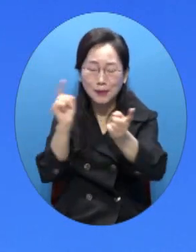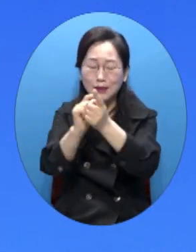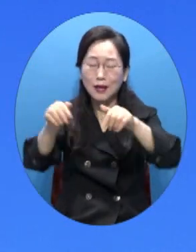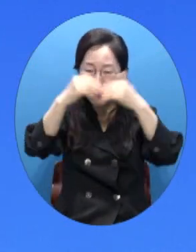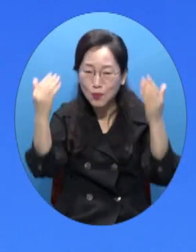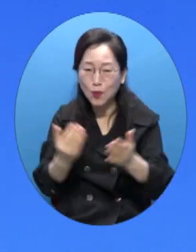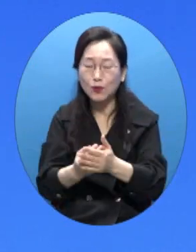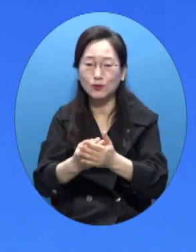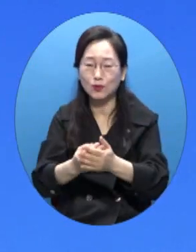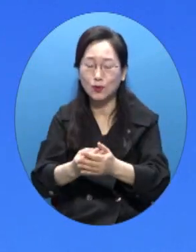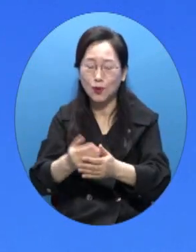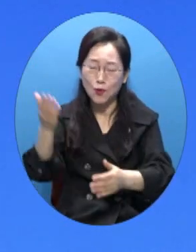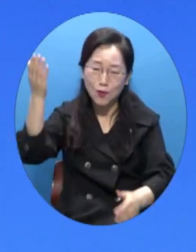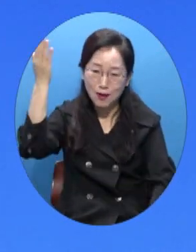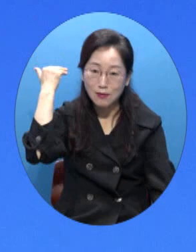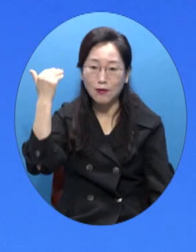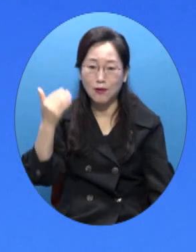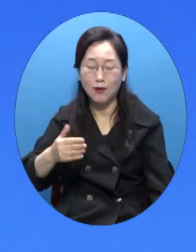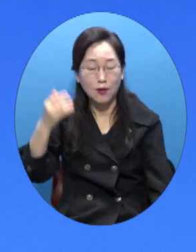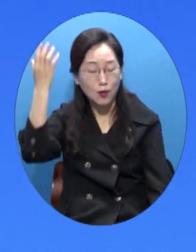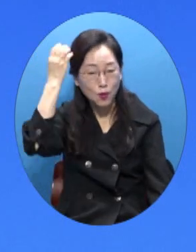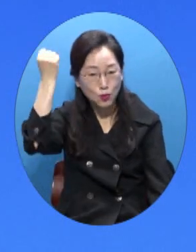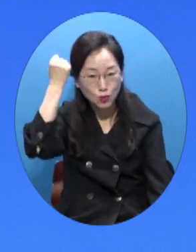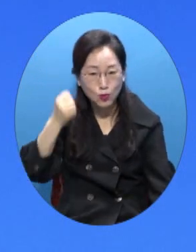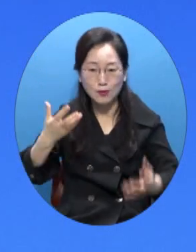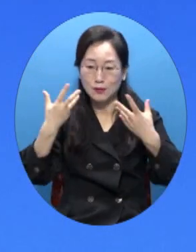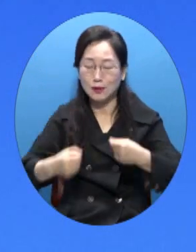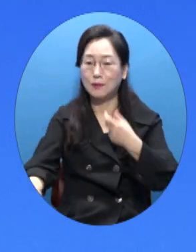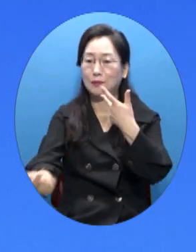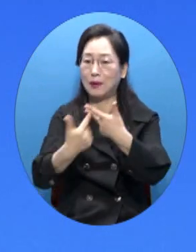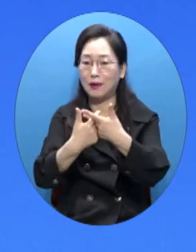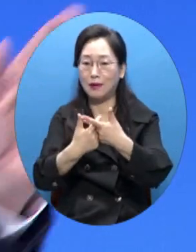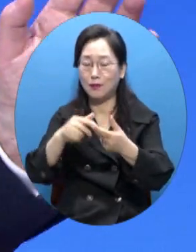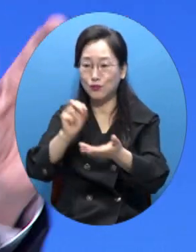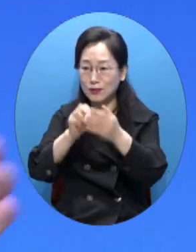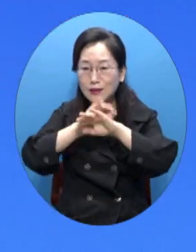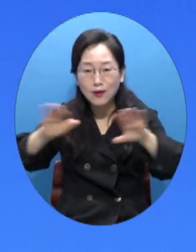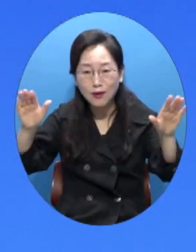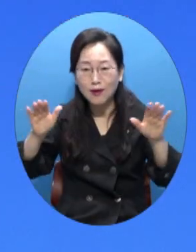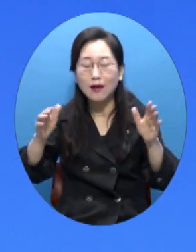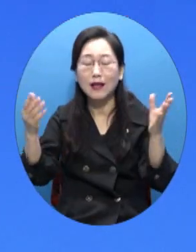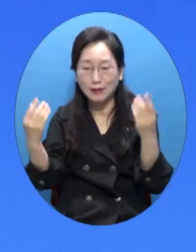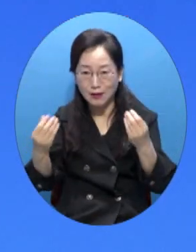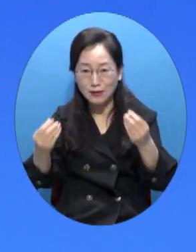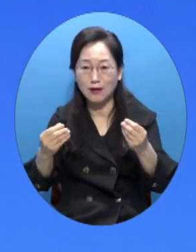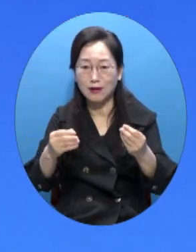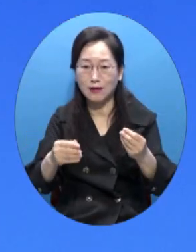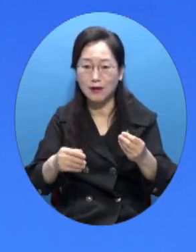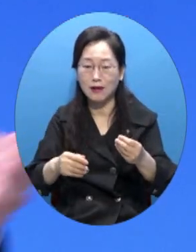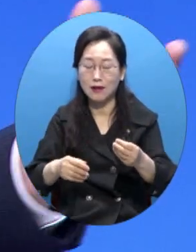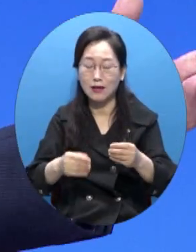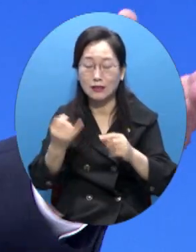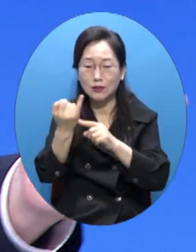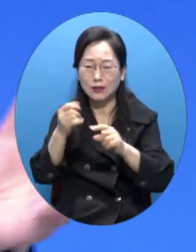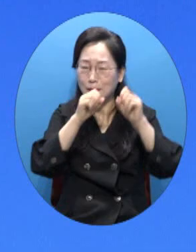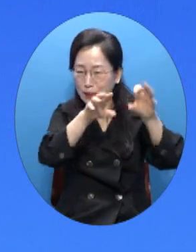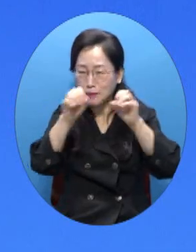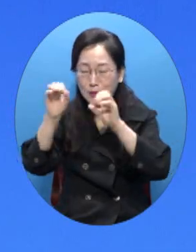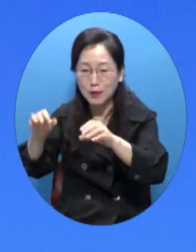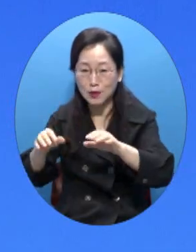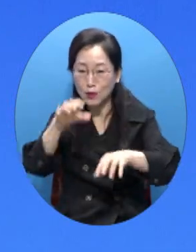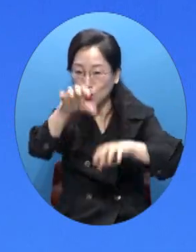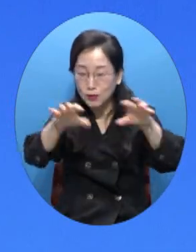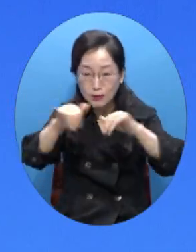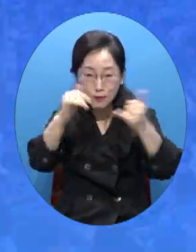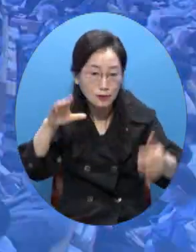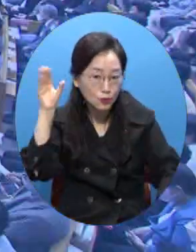모든 과거의 고통과 절망을 아시고 나의 삶의 문제를 해결해 주셨다. 그래서 이 사마리아인을 통해서 그 동네 사람이 다 예수를